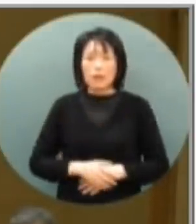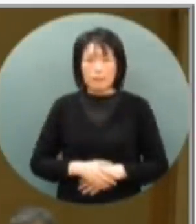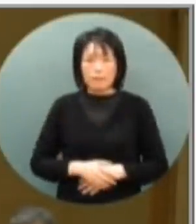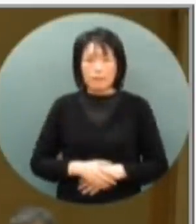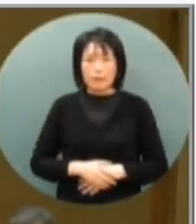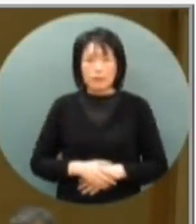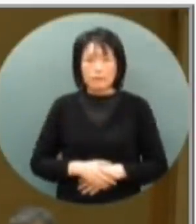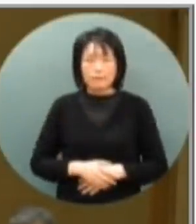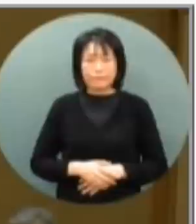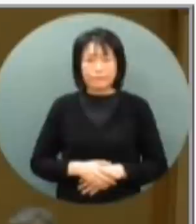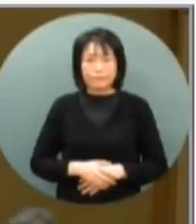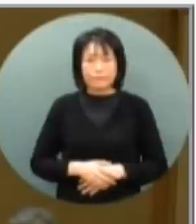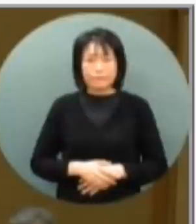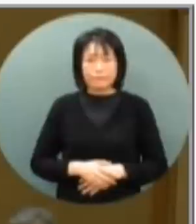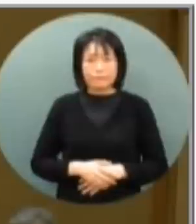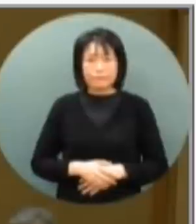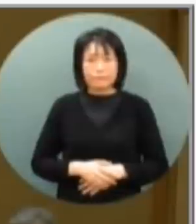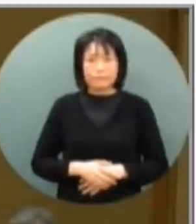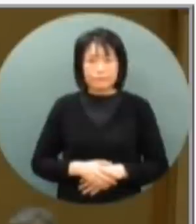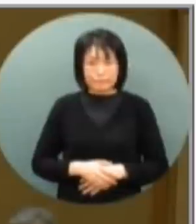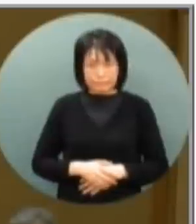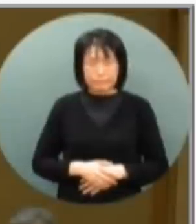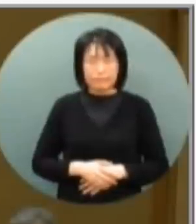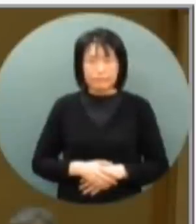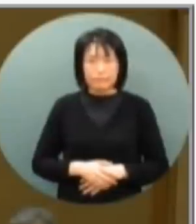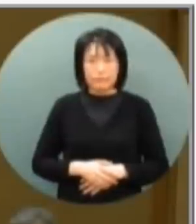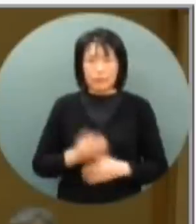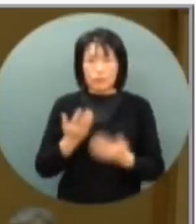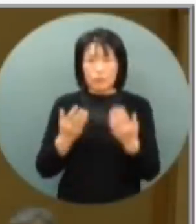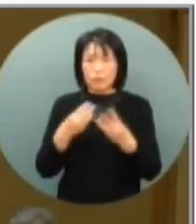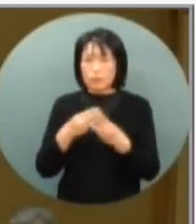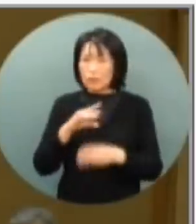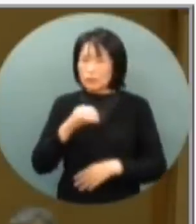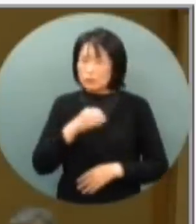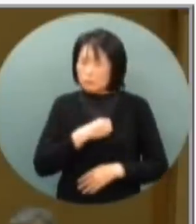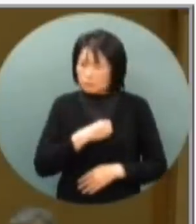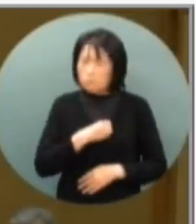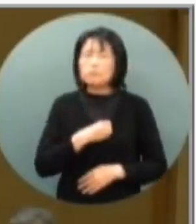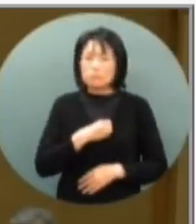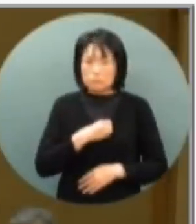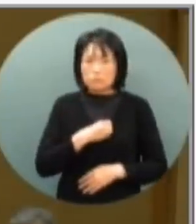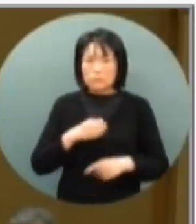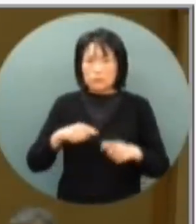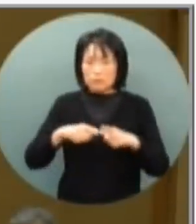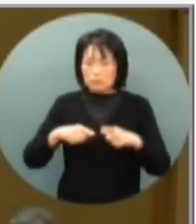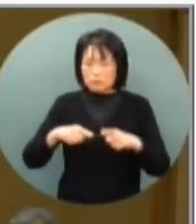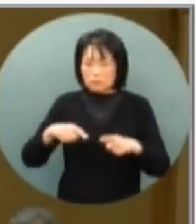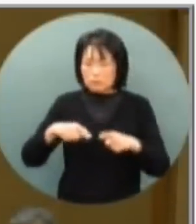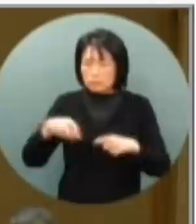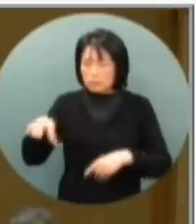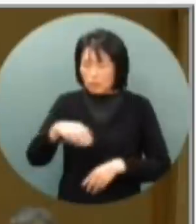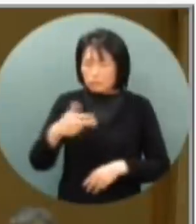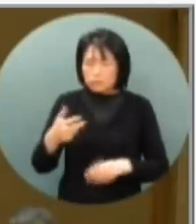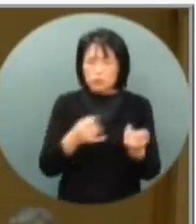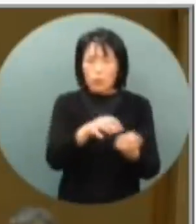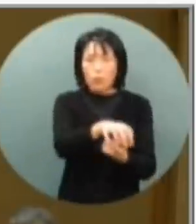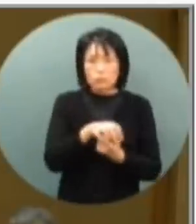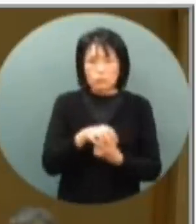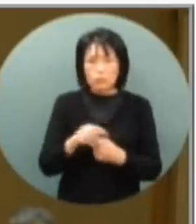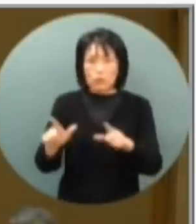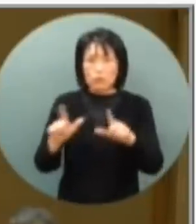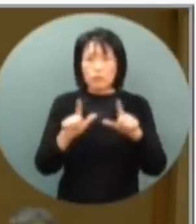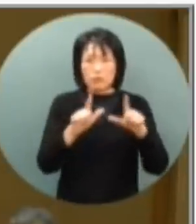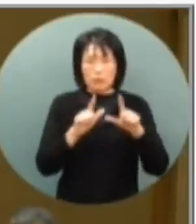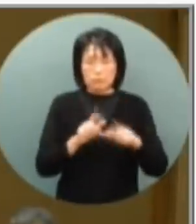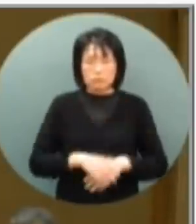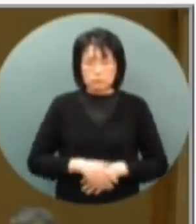ました。これも各市町村の担当の人から少し言われたことがあります。それぞれの市町